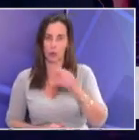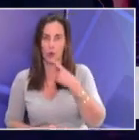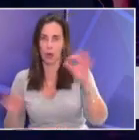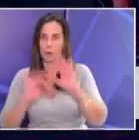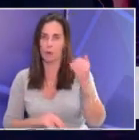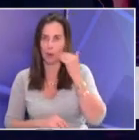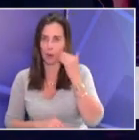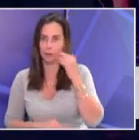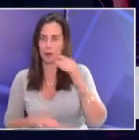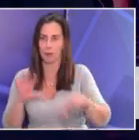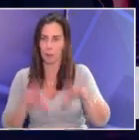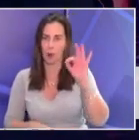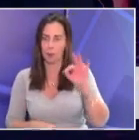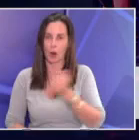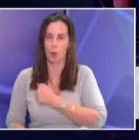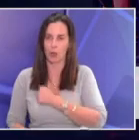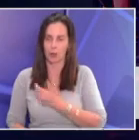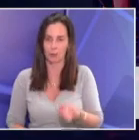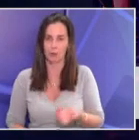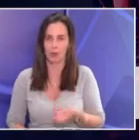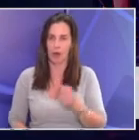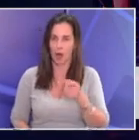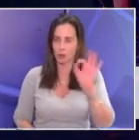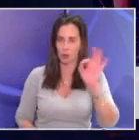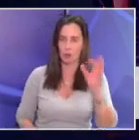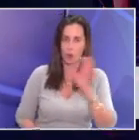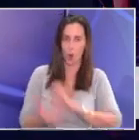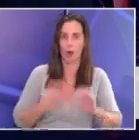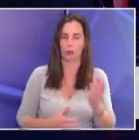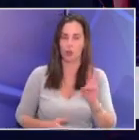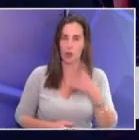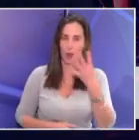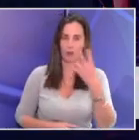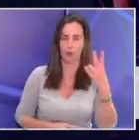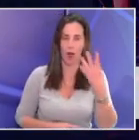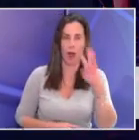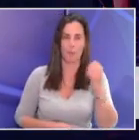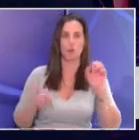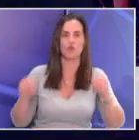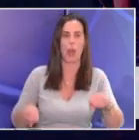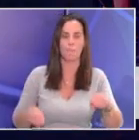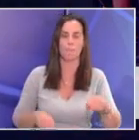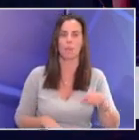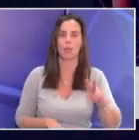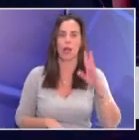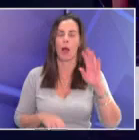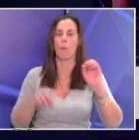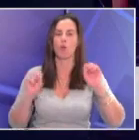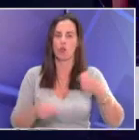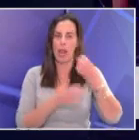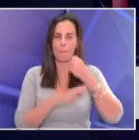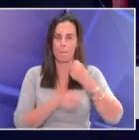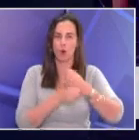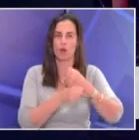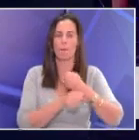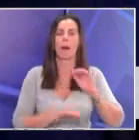אומר כלום אם האמריקאים מצביעים לרפובליקנים שוב. אז בעיניהם זה לא אפוקליפטי. יש גם 40 מושלים על הבנקט. נכון, יש גם מושלים, אבל